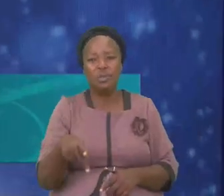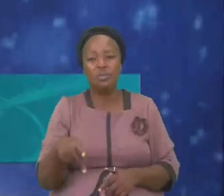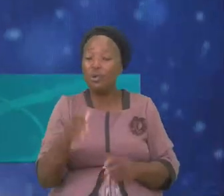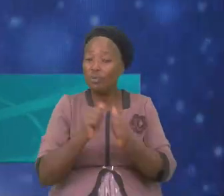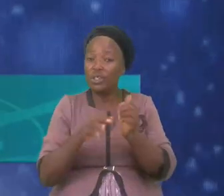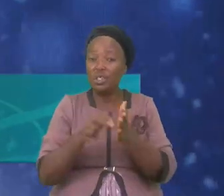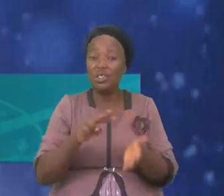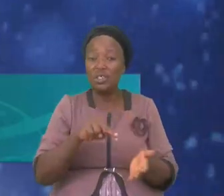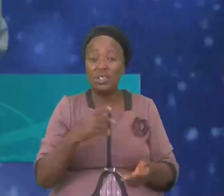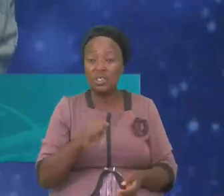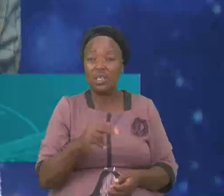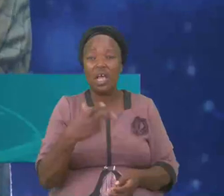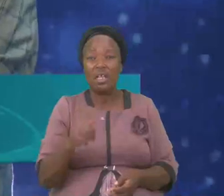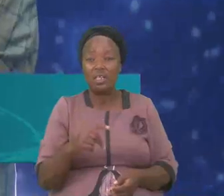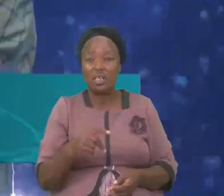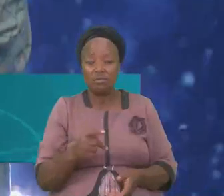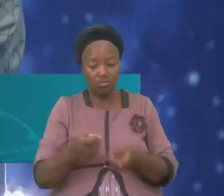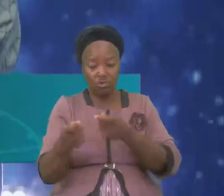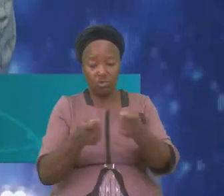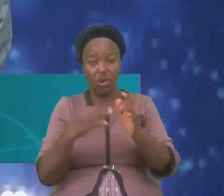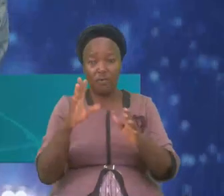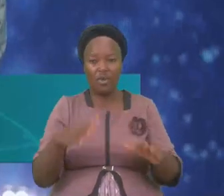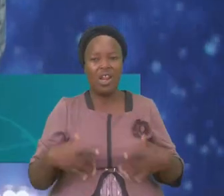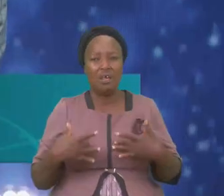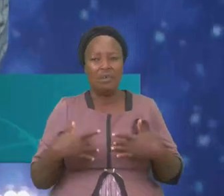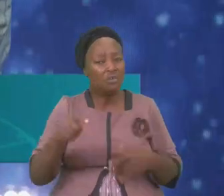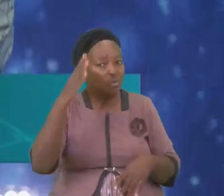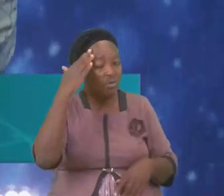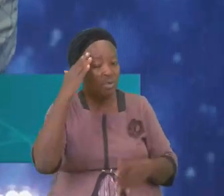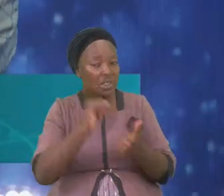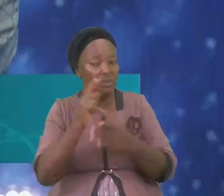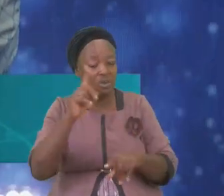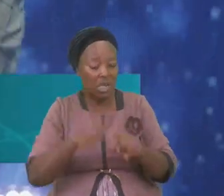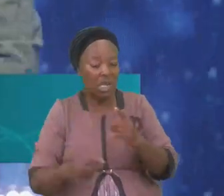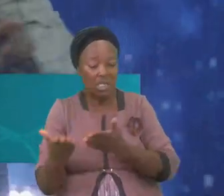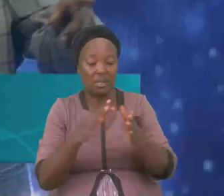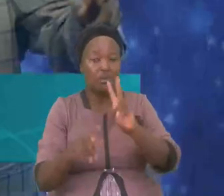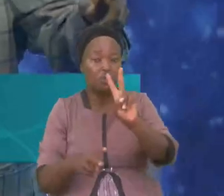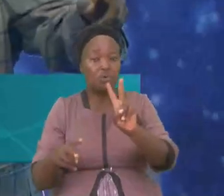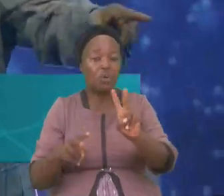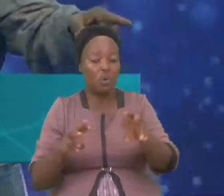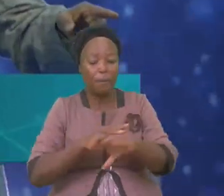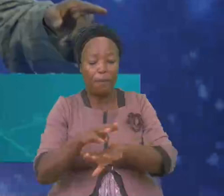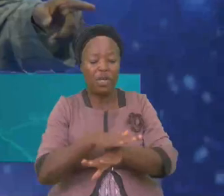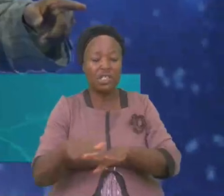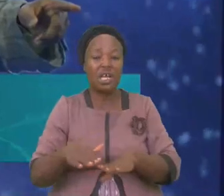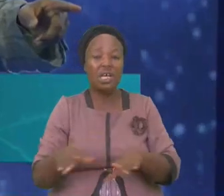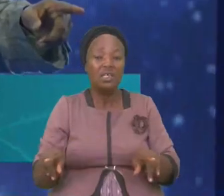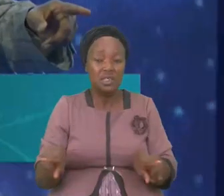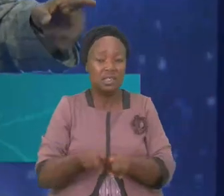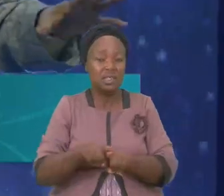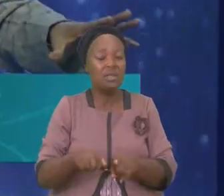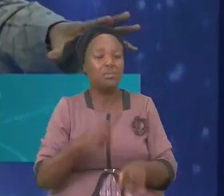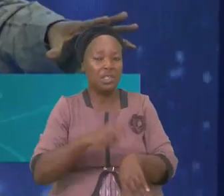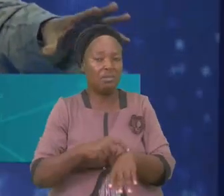seigneurs voulant ton attention. Et tu ne peux pas servir deux maîtres à la fois. Soit